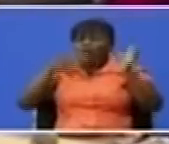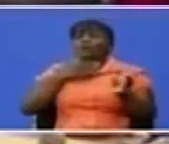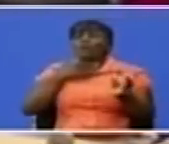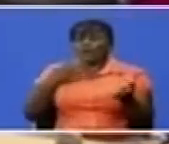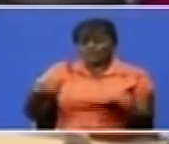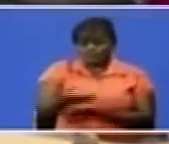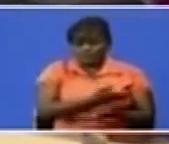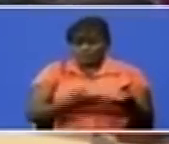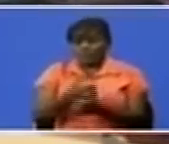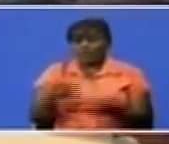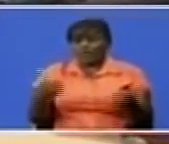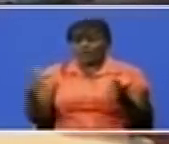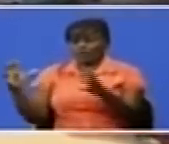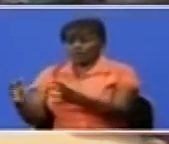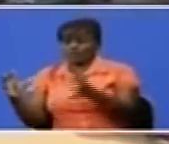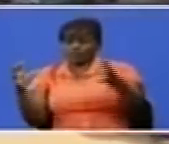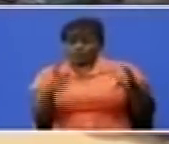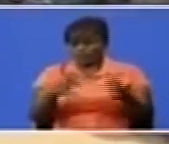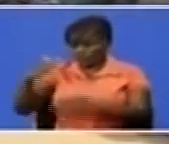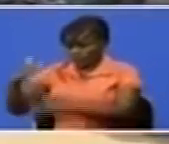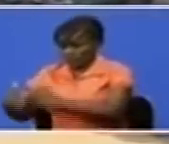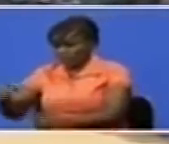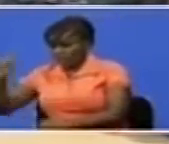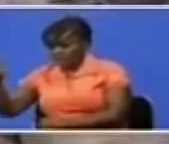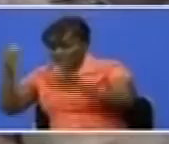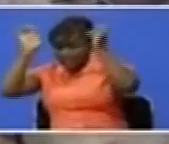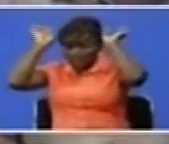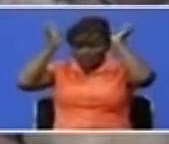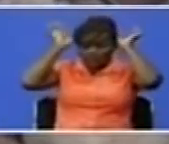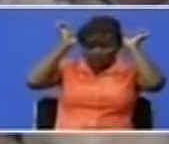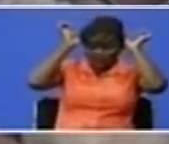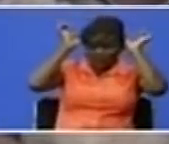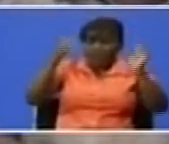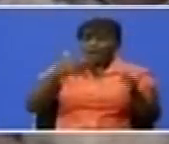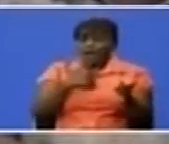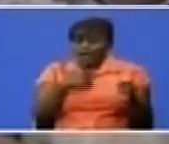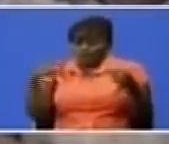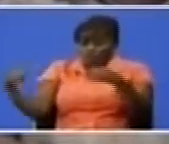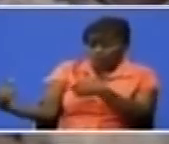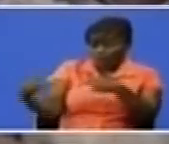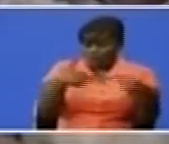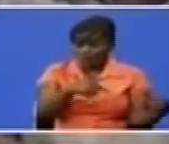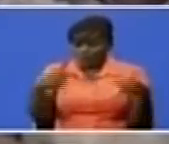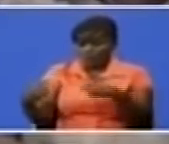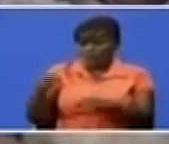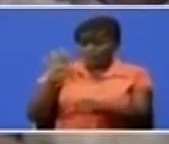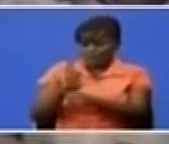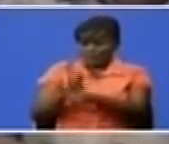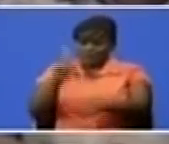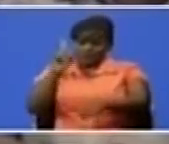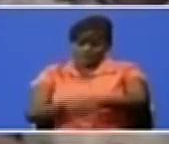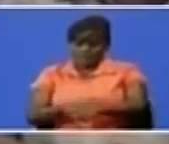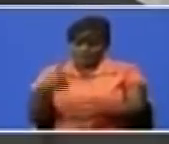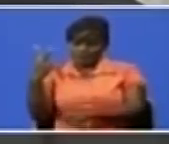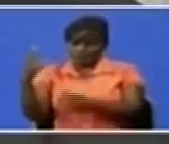utangamano baina ya jamii zinazoishi mpakani kati ya Kenya na Ethiopia. Kumekuwa na migogoro ya mara kwa mara baina ya jamii